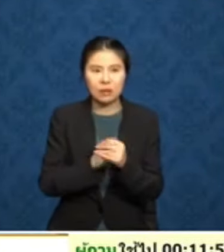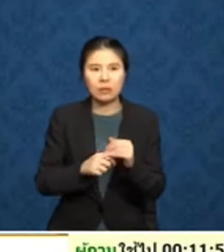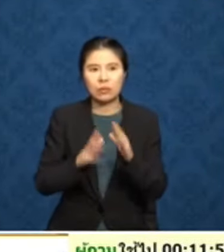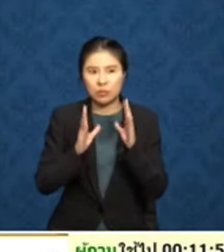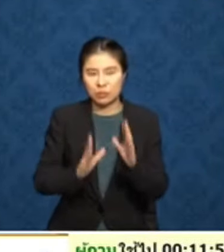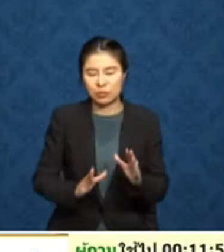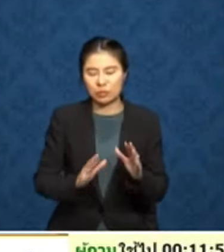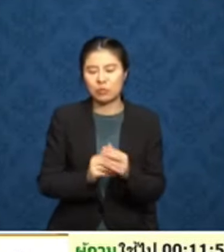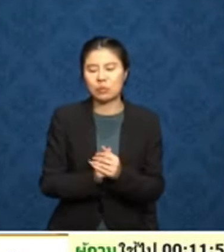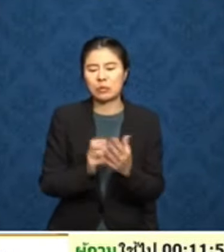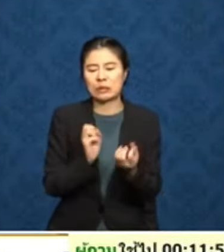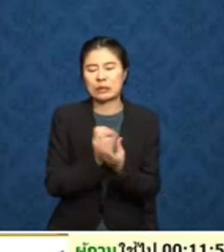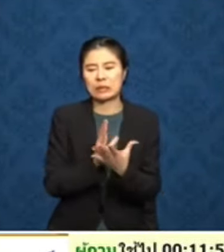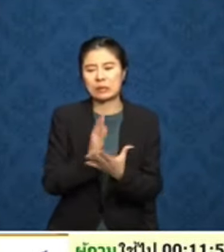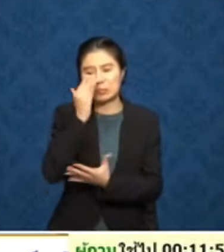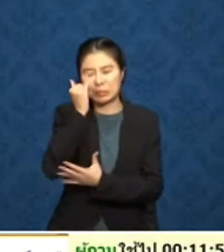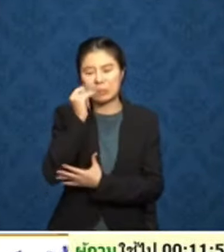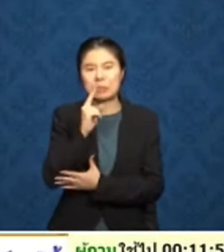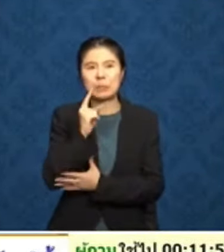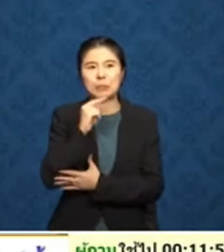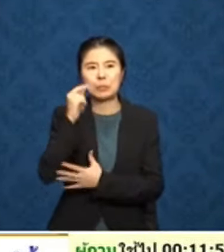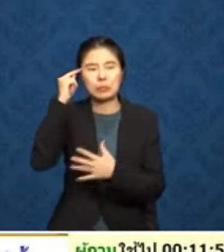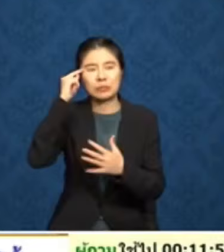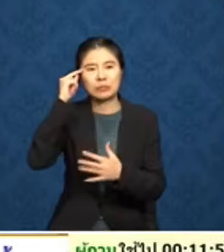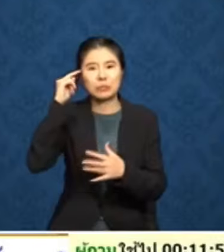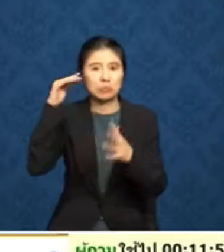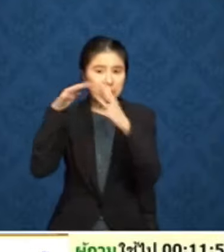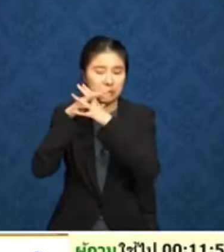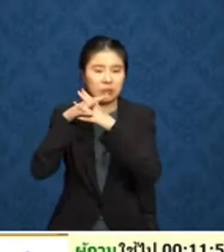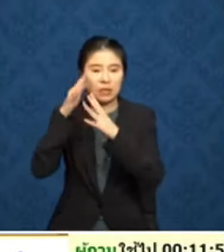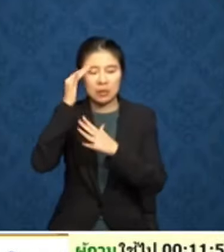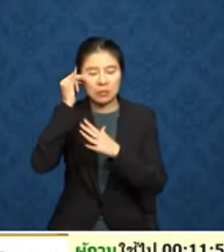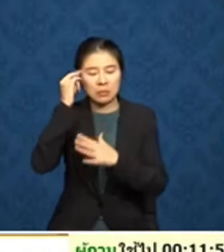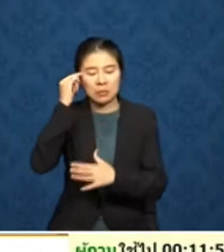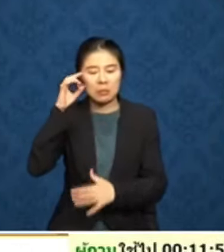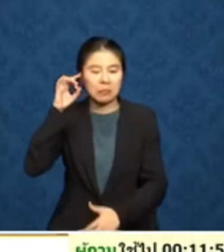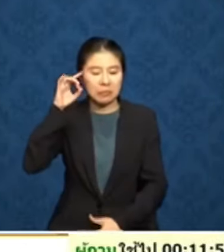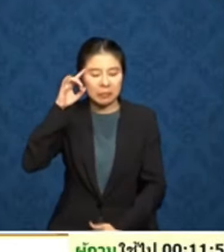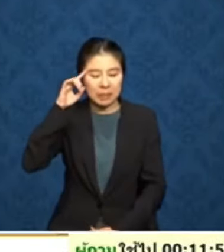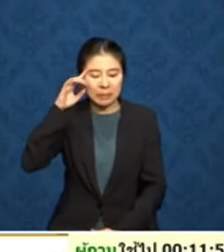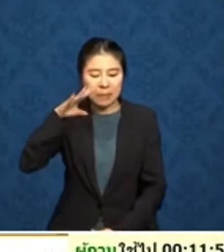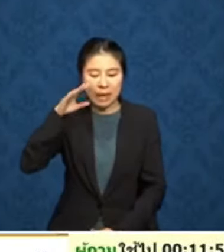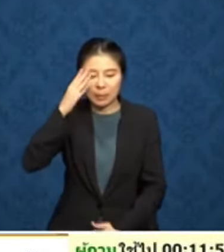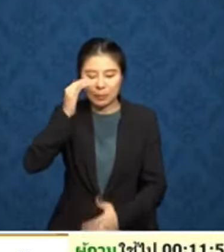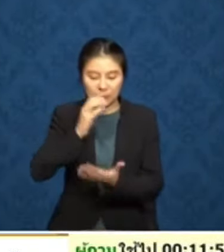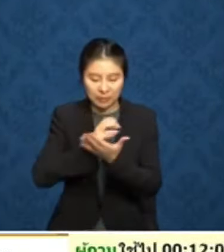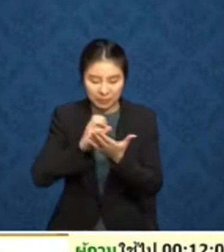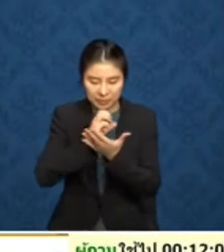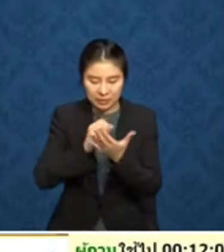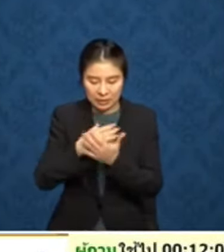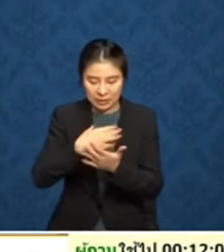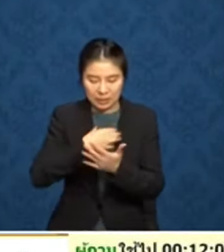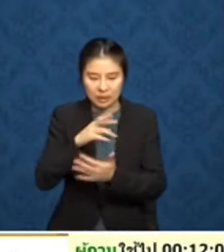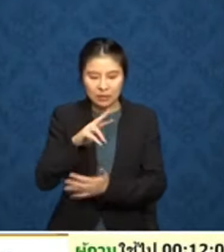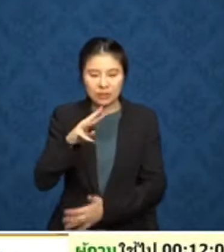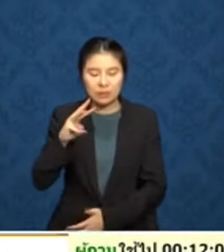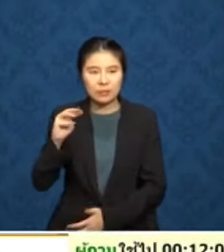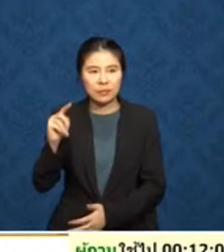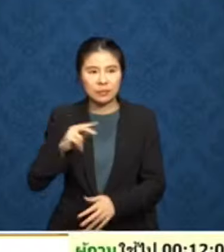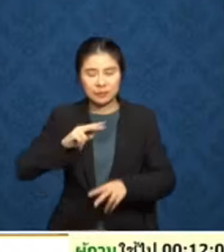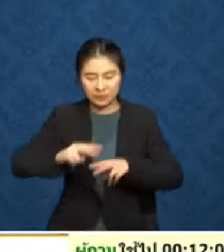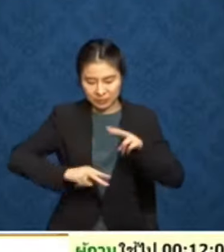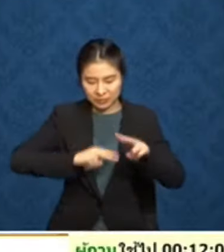ตเวชที่เกิดจากยาเสพติดขึ้นอย่างรวดเร็วมากเนี่ยดิฉันก็อยากจะฝากนะคะให้ท่านรัฐมนตรีเอาใจใส่กับตรงนี้แล้วก็ขอบคุณค่ะ